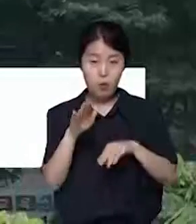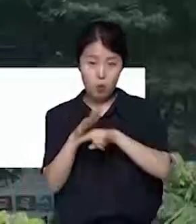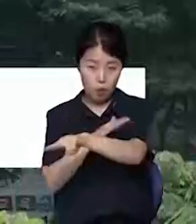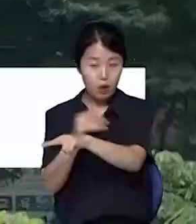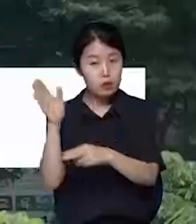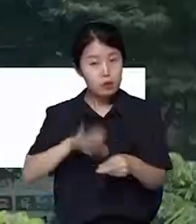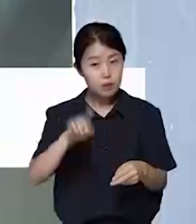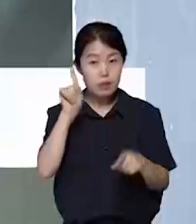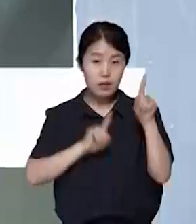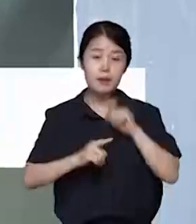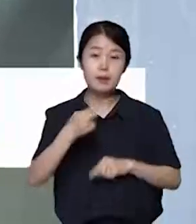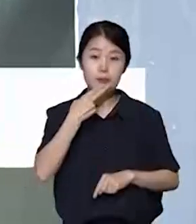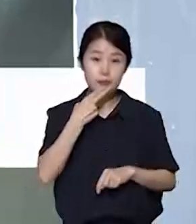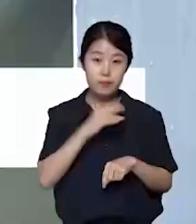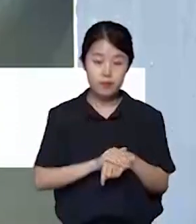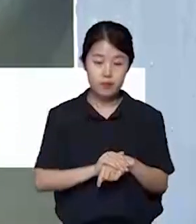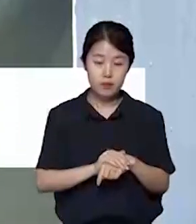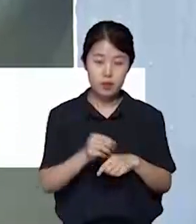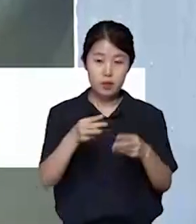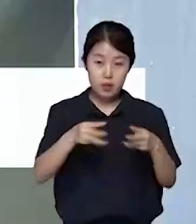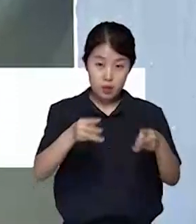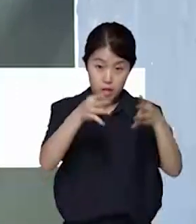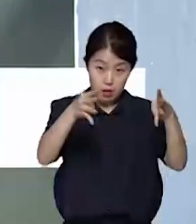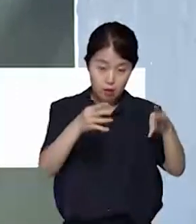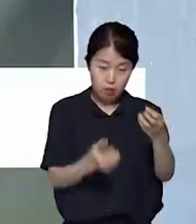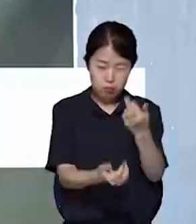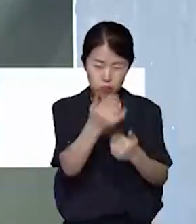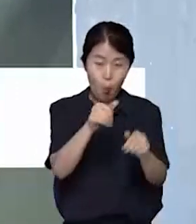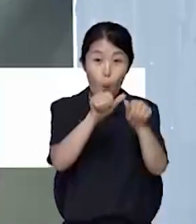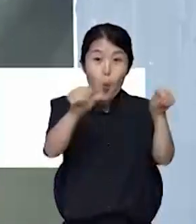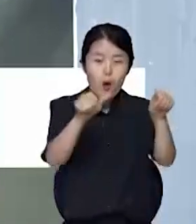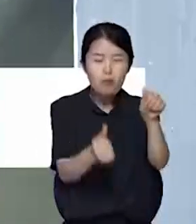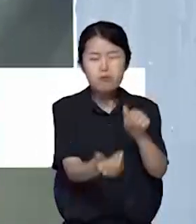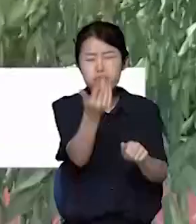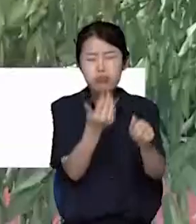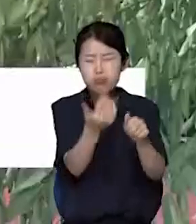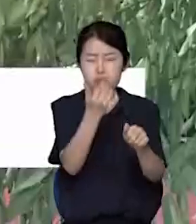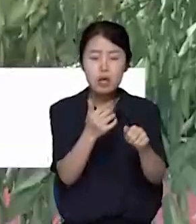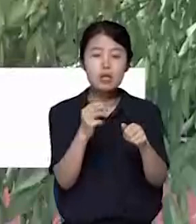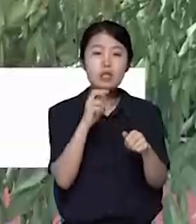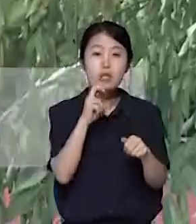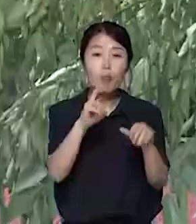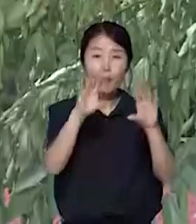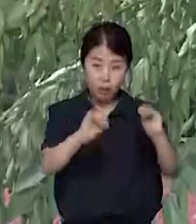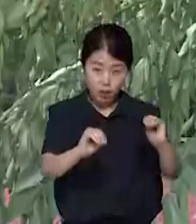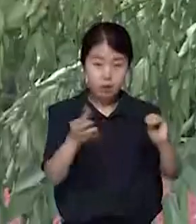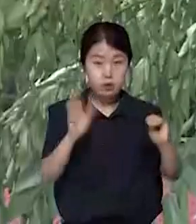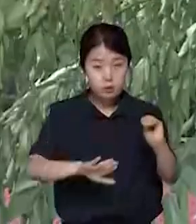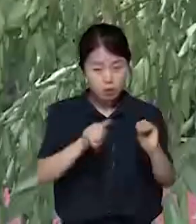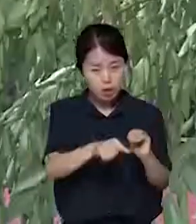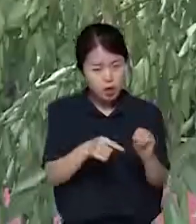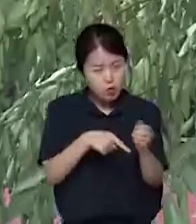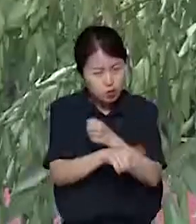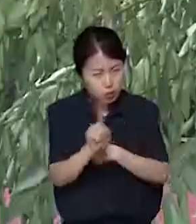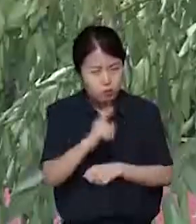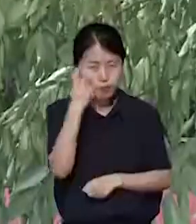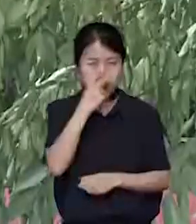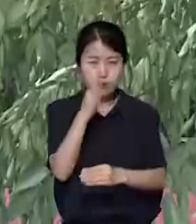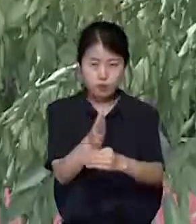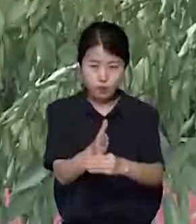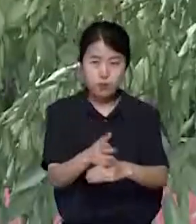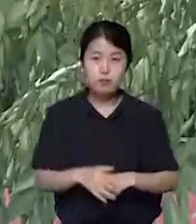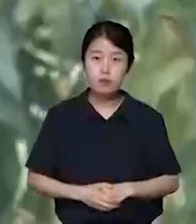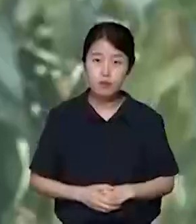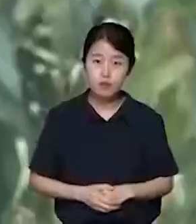불은 상가 3층과 4층 절반과 5층 일부를 태운 뒤 20분 만에 꺼졌는데 경찰과 소방은 정확한 화재 경위를 조사하고